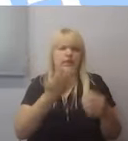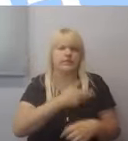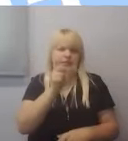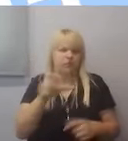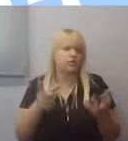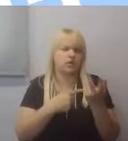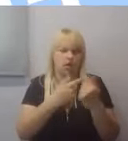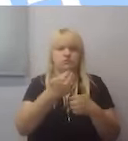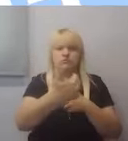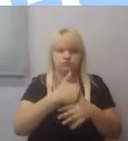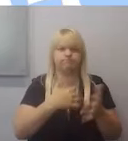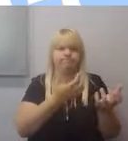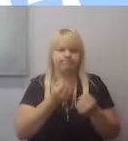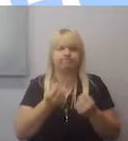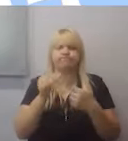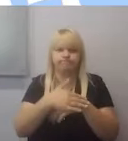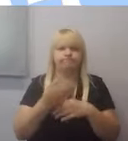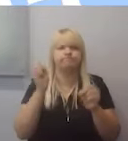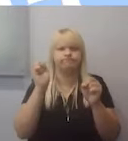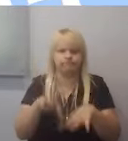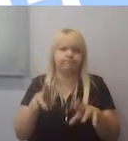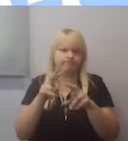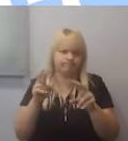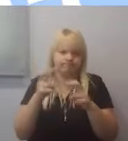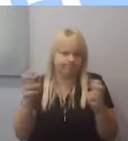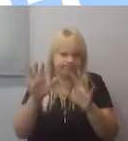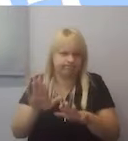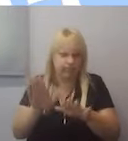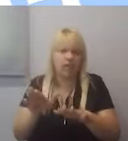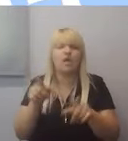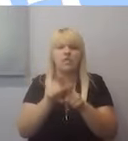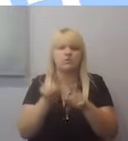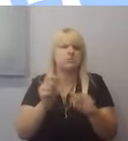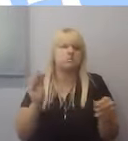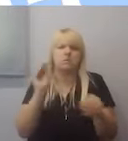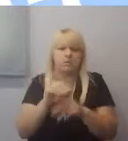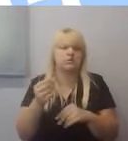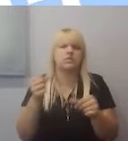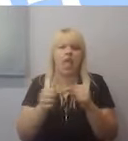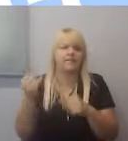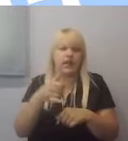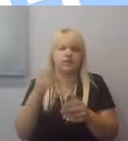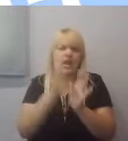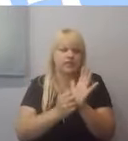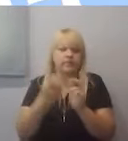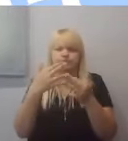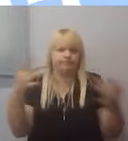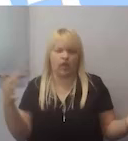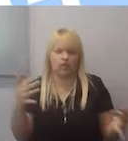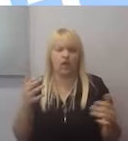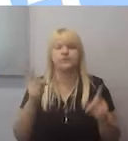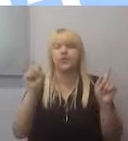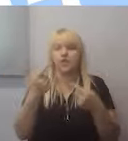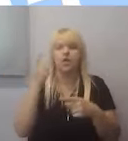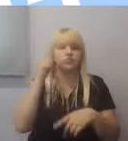rezervju laicīgo apzināšanu lai varētu atrast kur ir nezinu papildus degas rezerves un un tā tālāk un arī protams vajcīgi domāt par to pašu